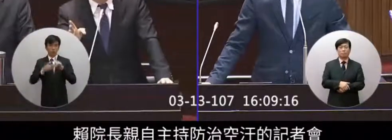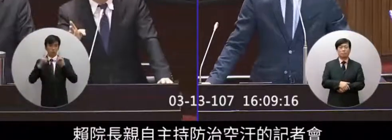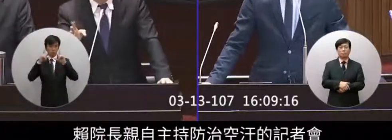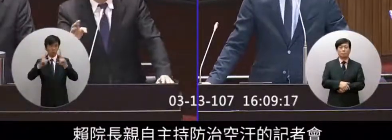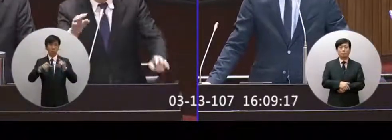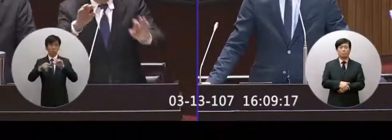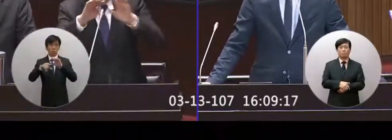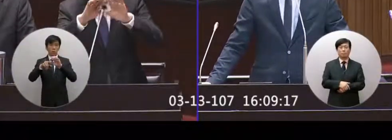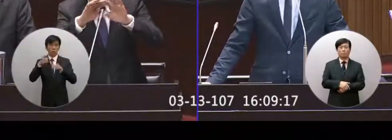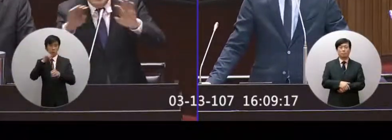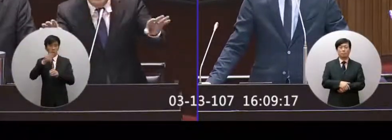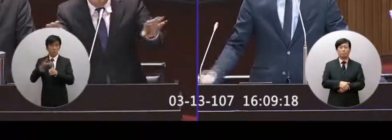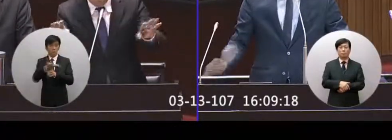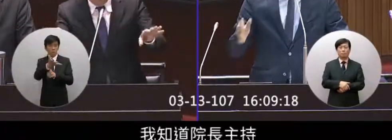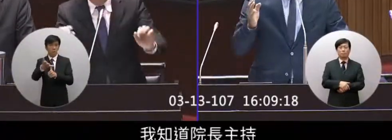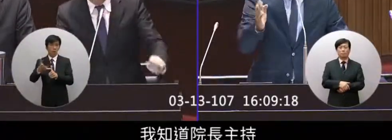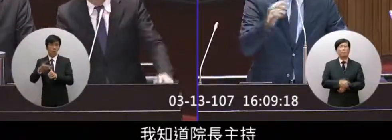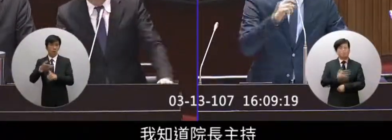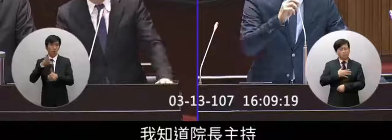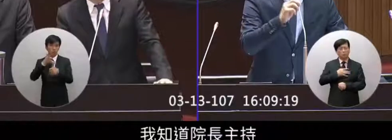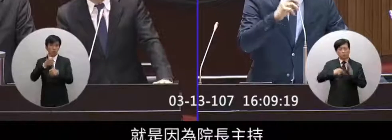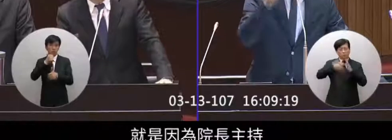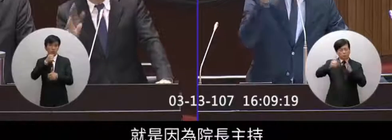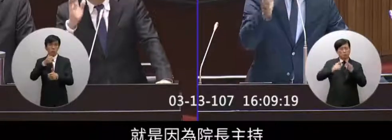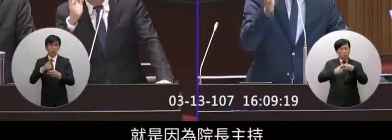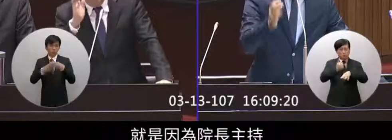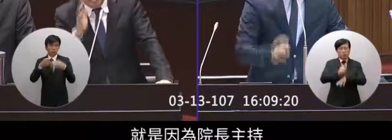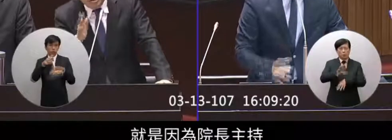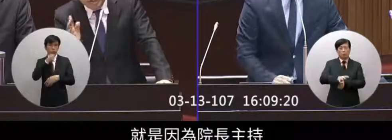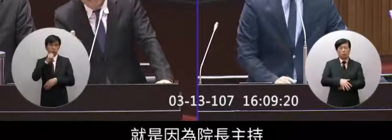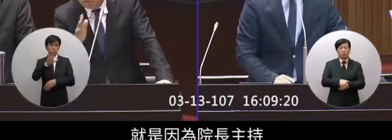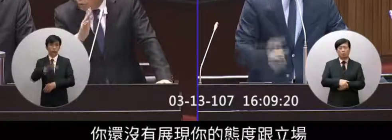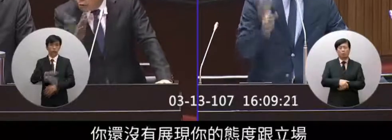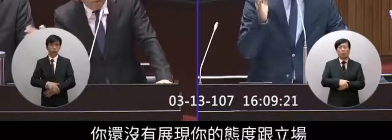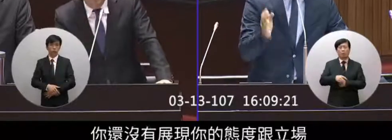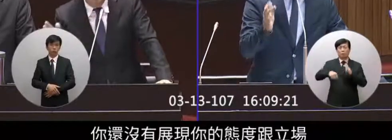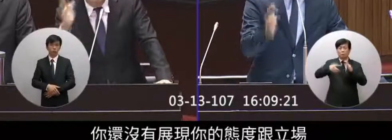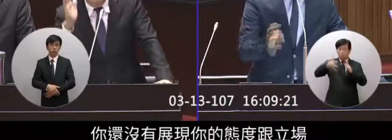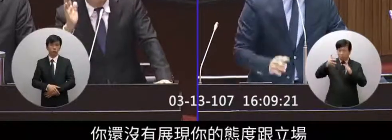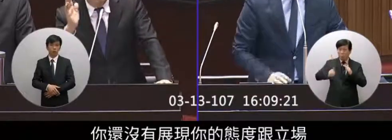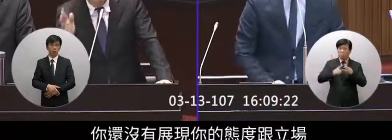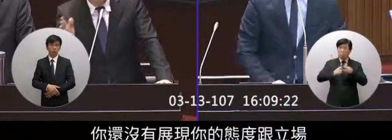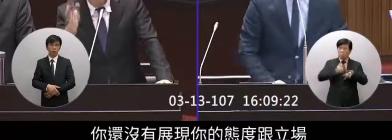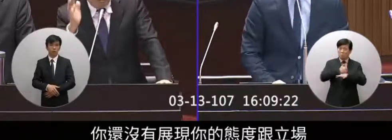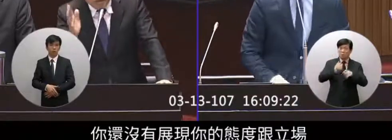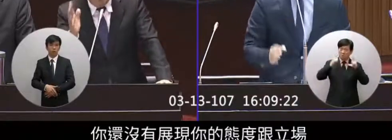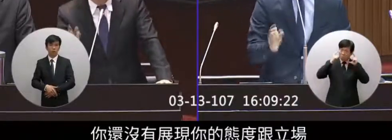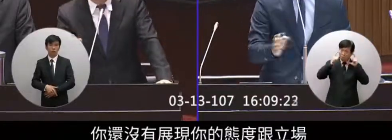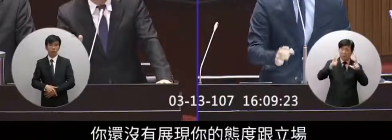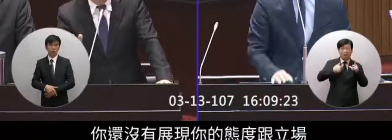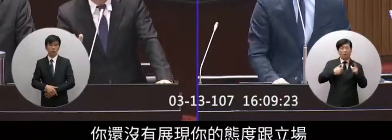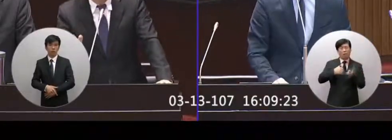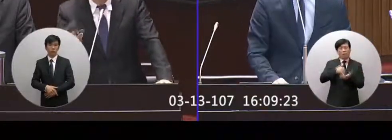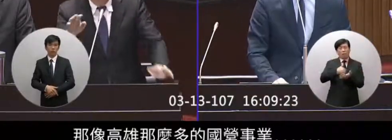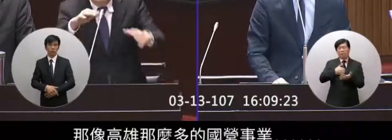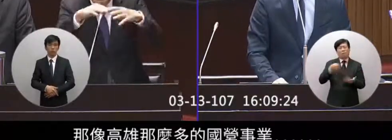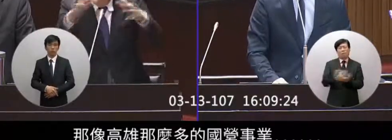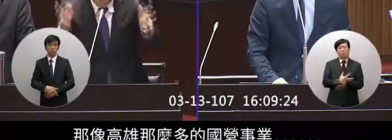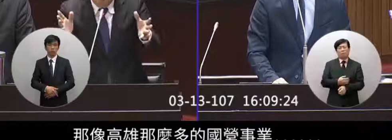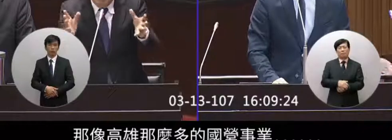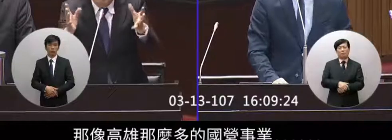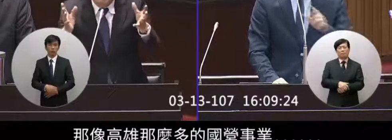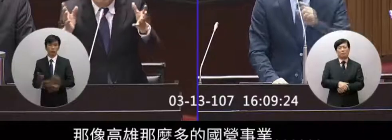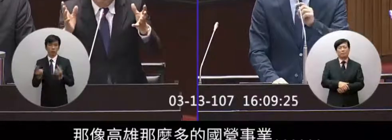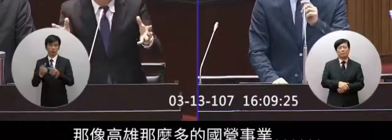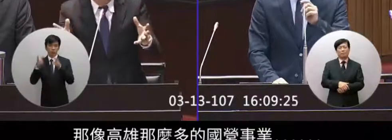空污的记者会，包括这些， 我知道院长主持，就是因为院长主持，你还没有展现你的态度跟立场。 那